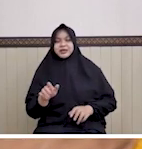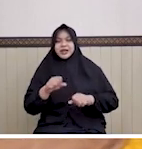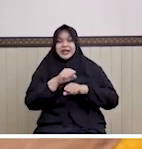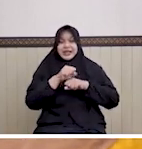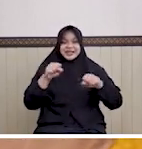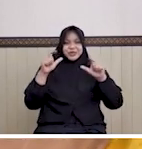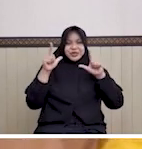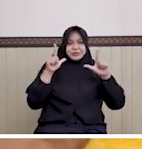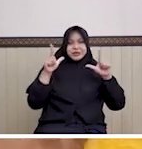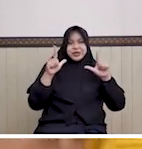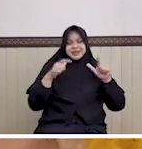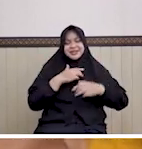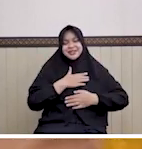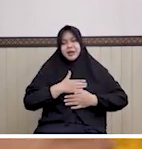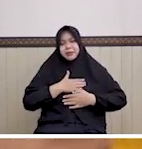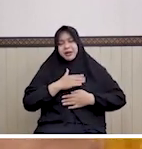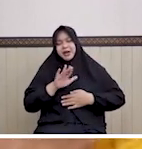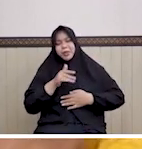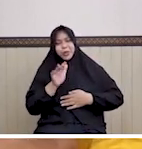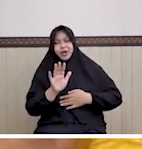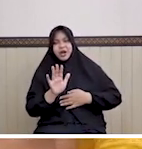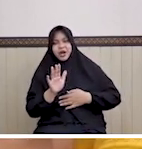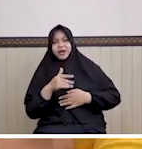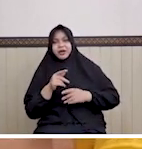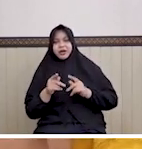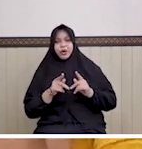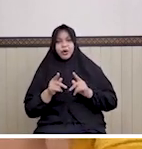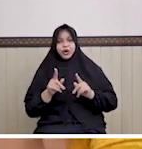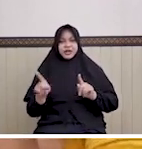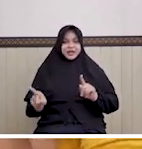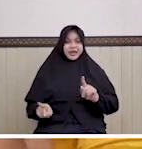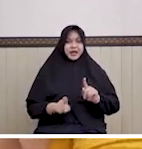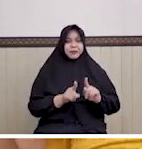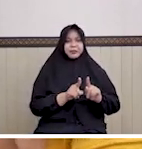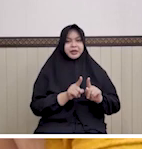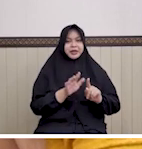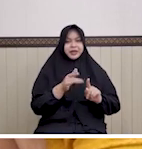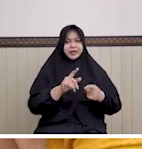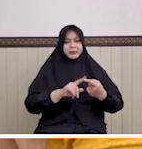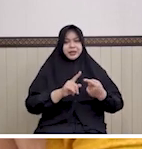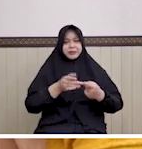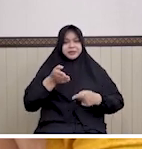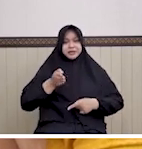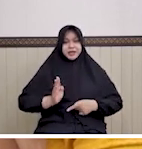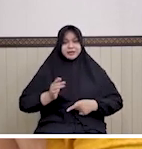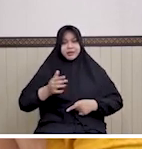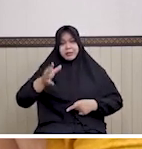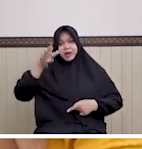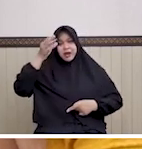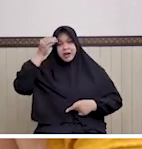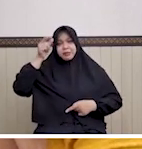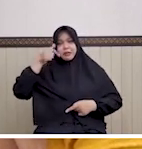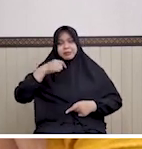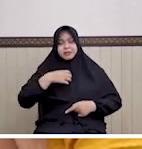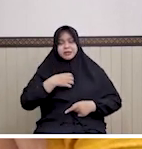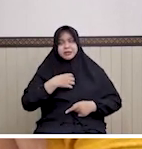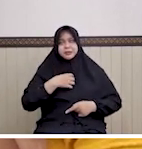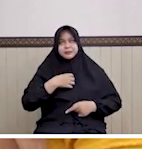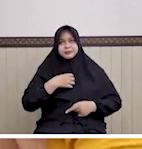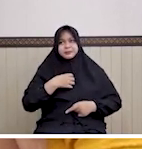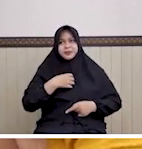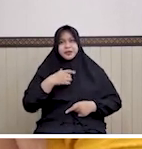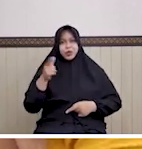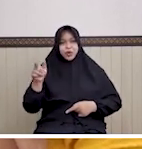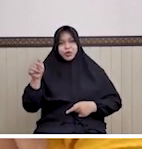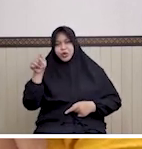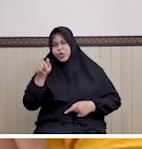gesturnya dan sebagainya merasa nyaman atau tidak kalau sudah didampingi sama rekeningnya dari sejak saya paham maksudnya paham itu gini